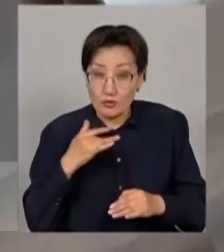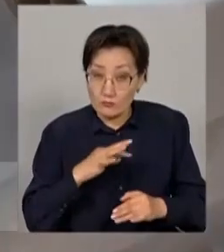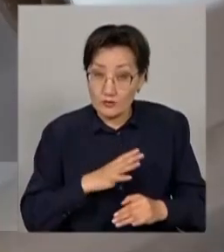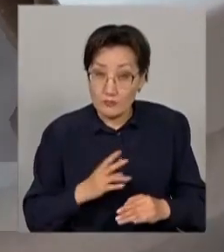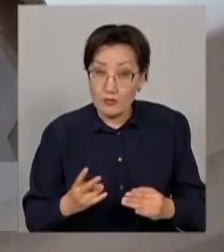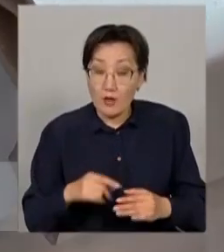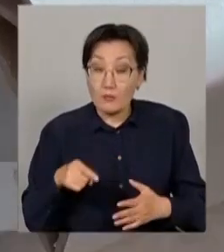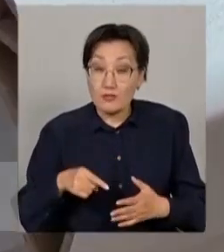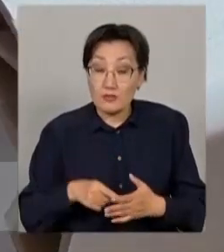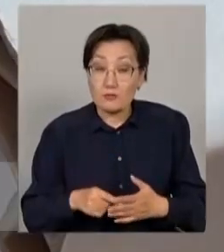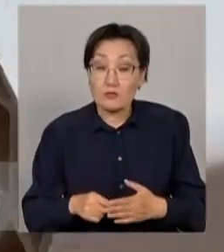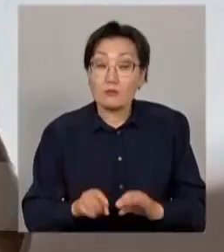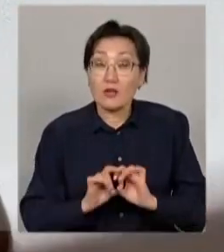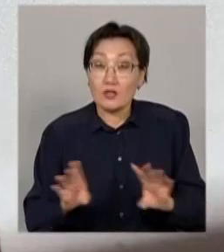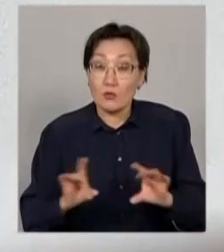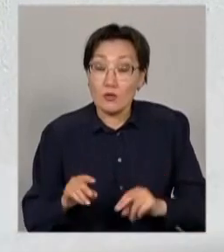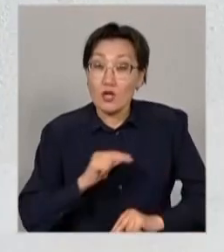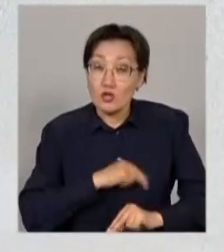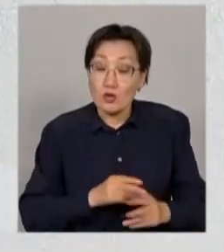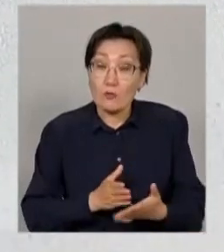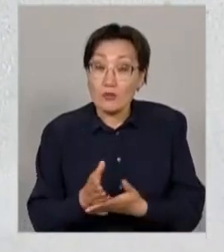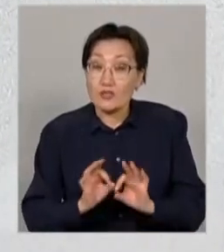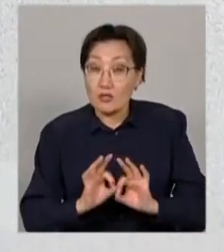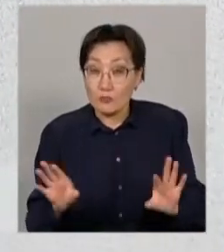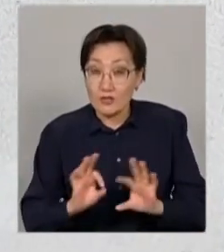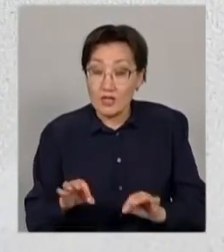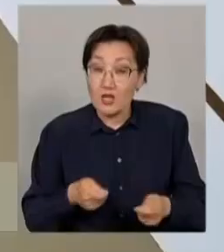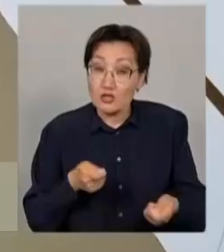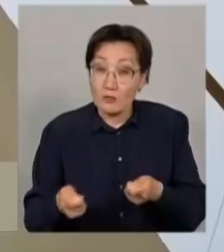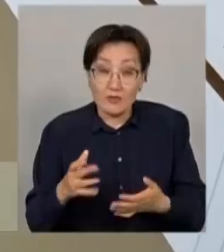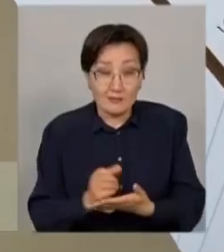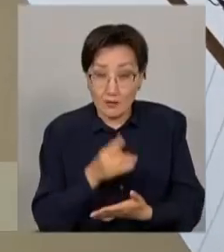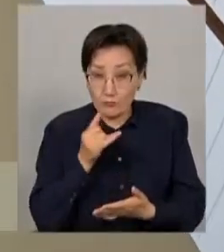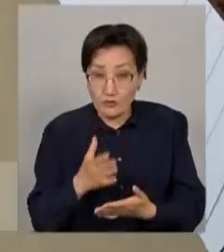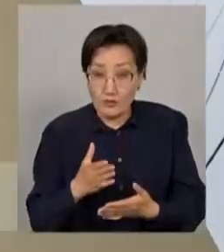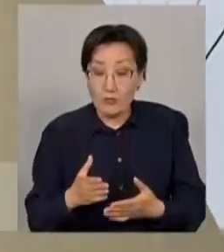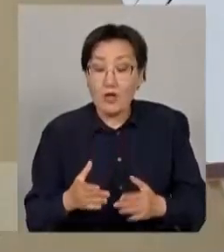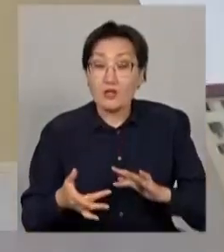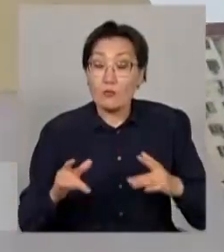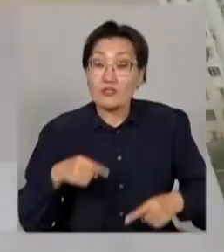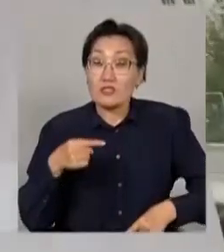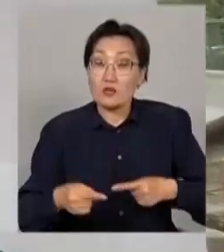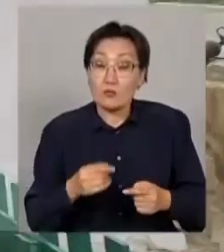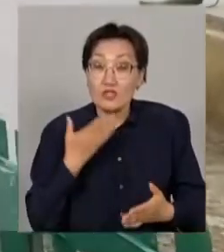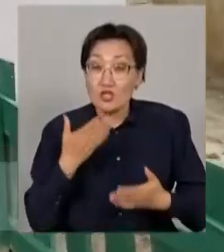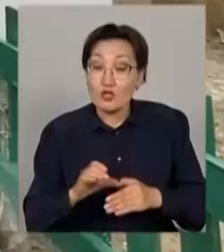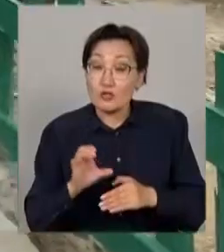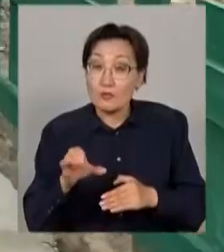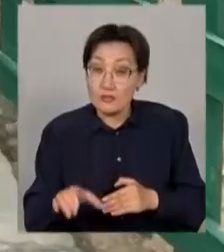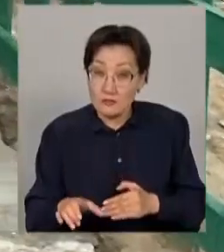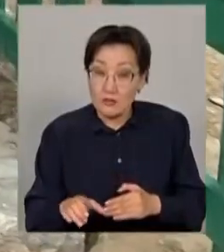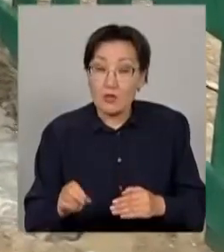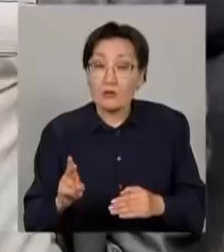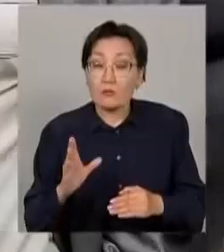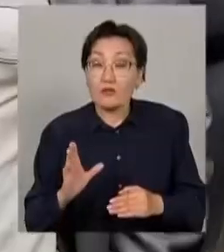қалмапты. Тіпті мәселені ашып айтып жұмыстың бағытын түсіндіретін жауапты табылмапты. Ал портал арқылы сұраныс жібергендерінде